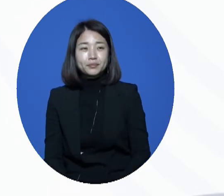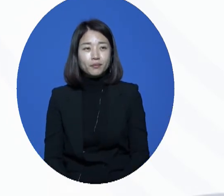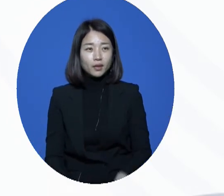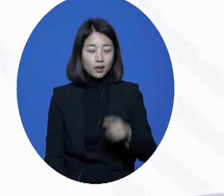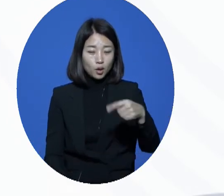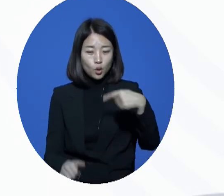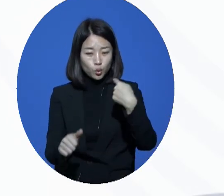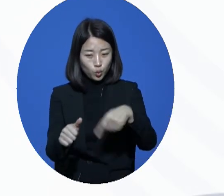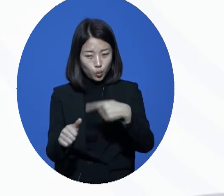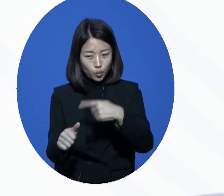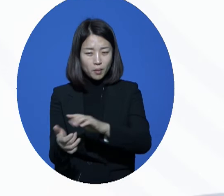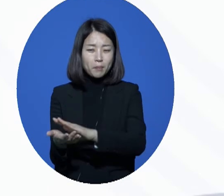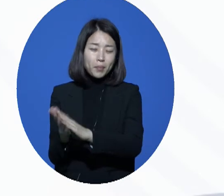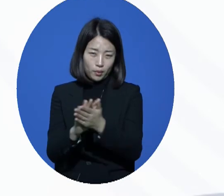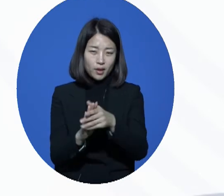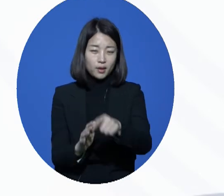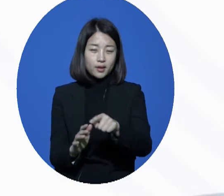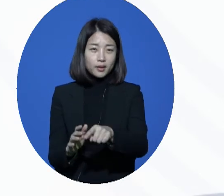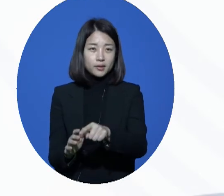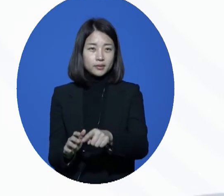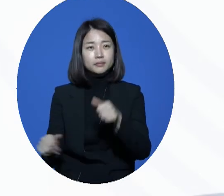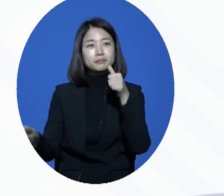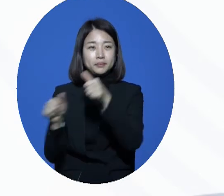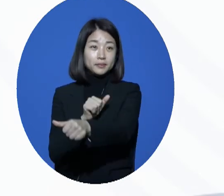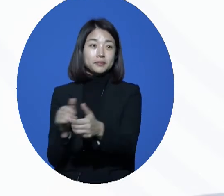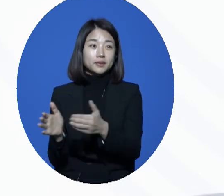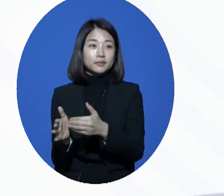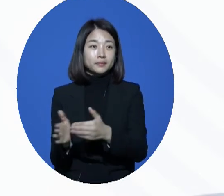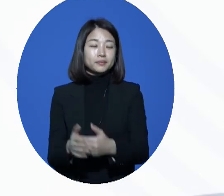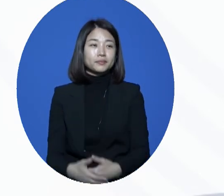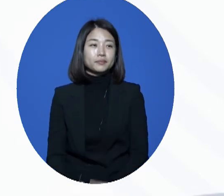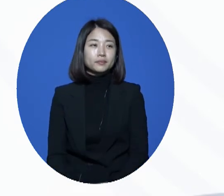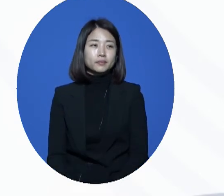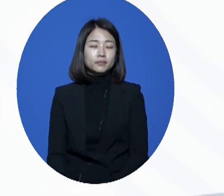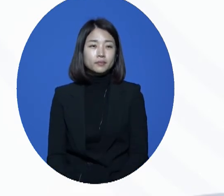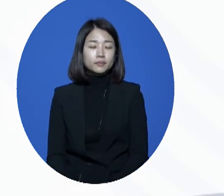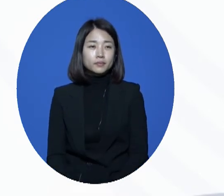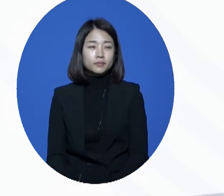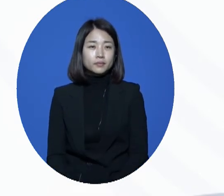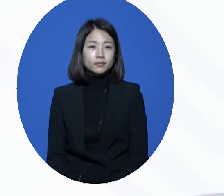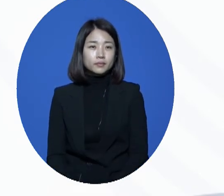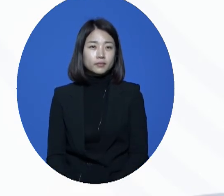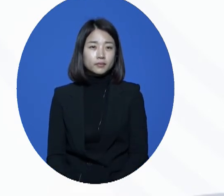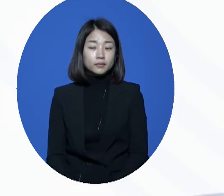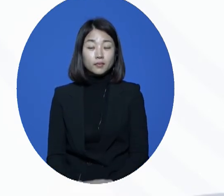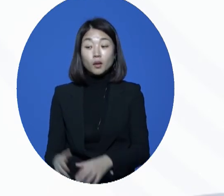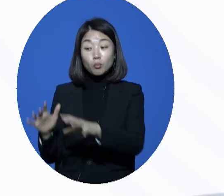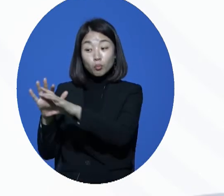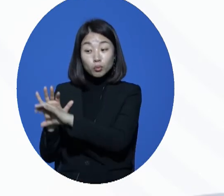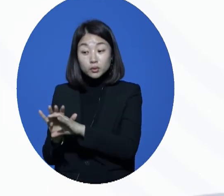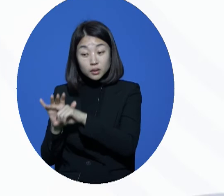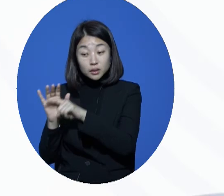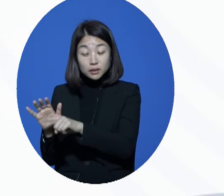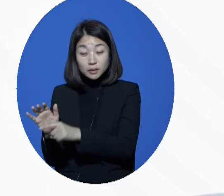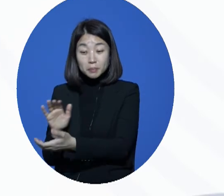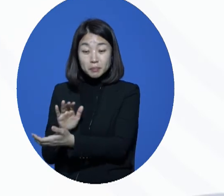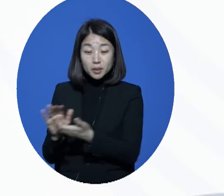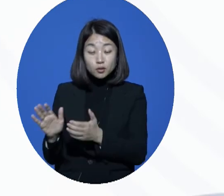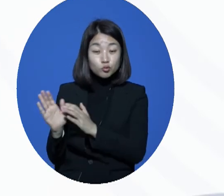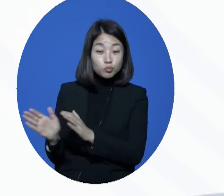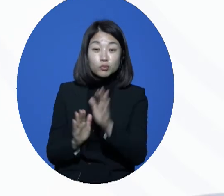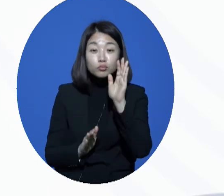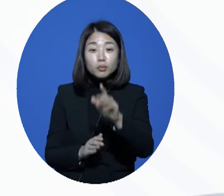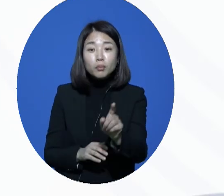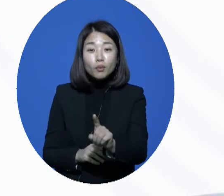교육제도의 변화를 수행하는 것을 의미한다라고 지적한 바가 있습니다. 포스트 코로나 시대의 교육을 준비하기